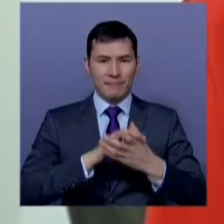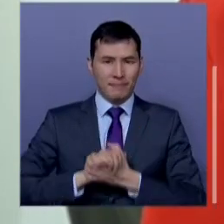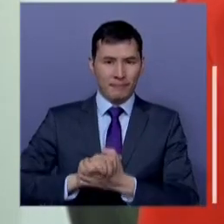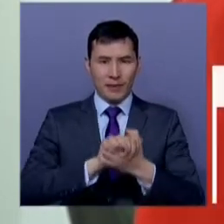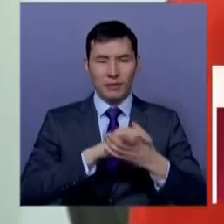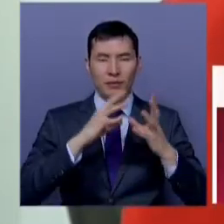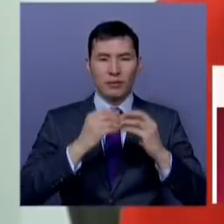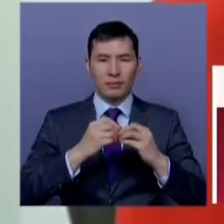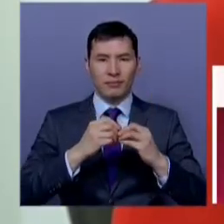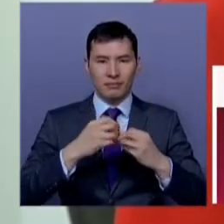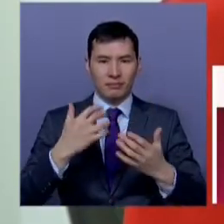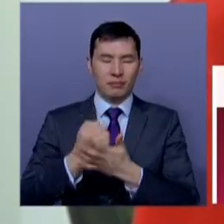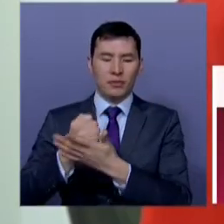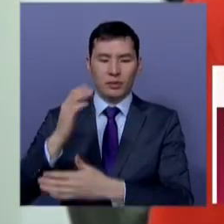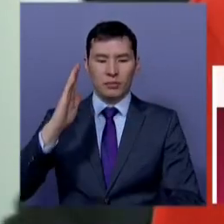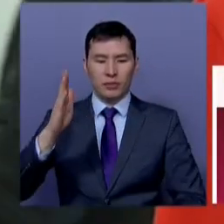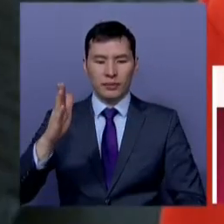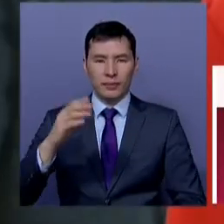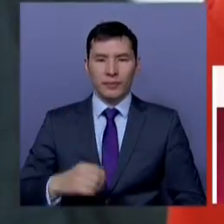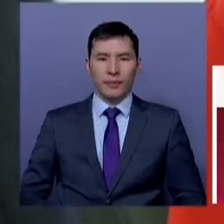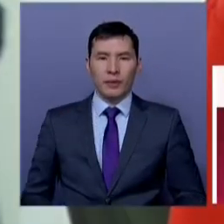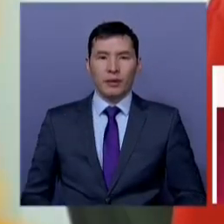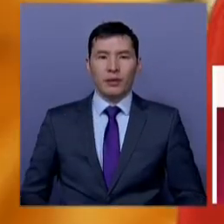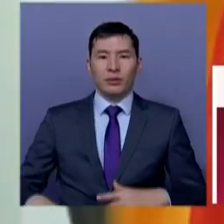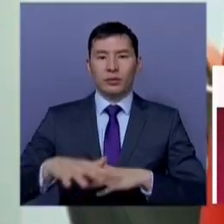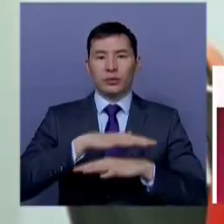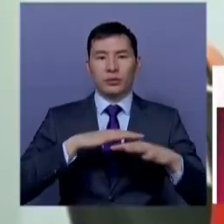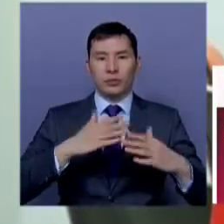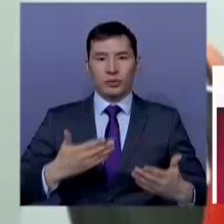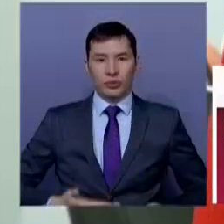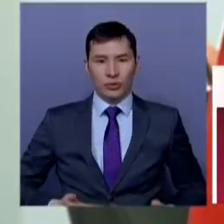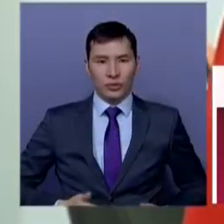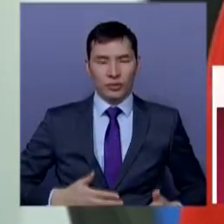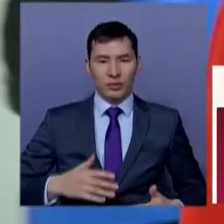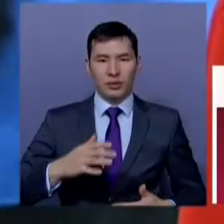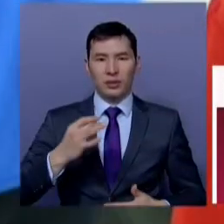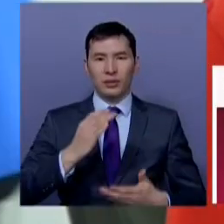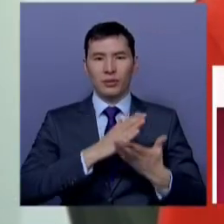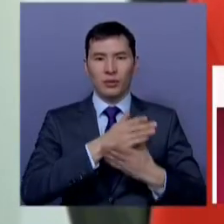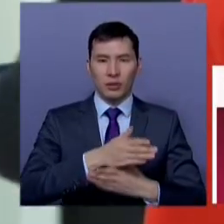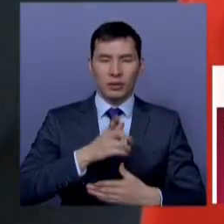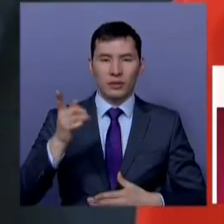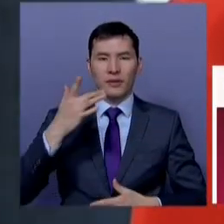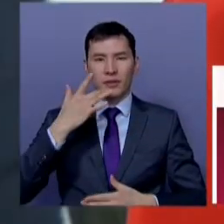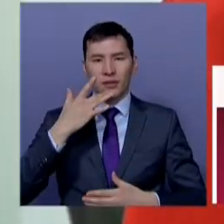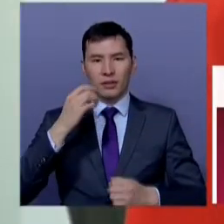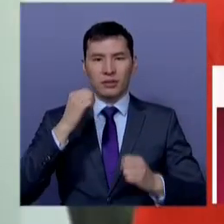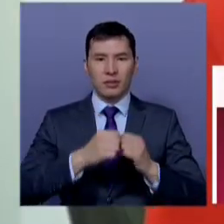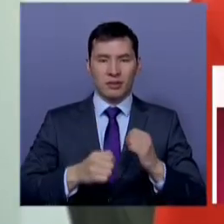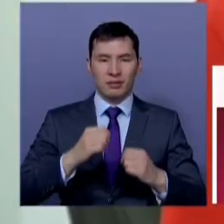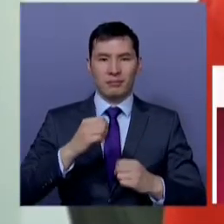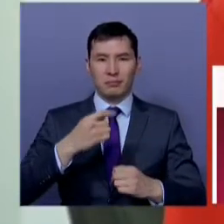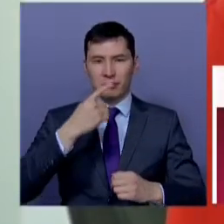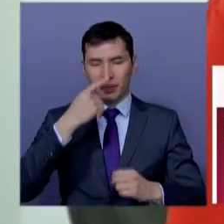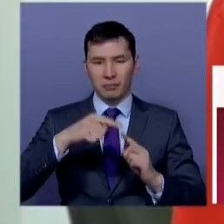бері қаланың халқымен, тұрғындарымен жиі кездесу өткізіп жатыр. Әр ауданда, мысалы